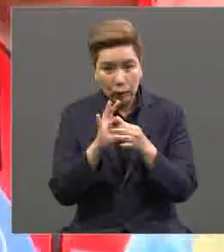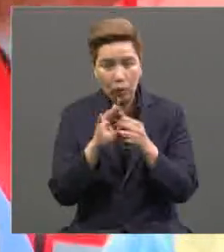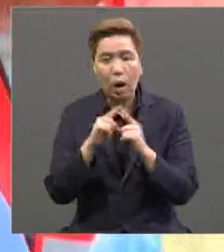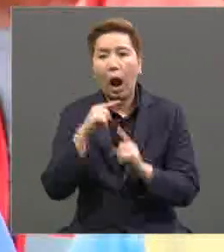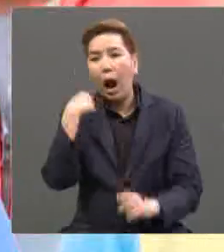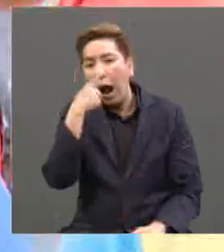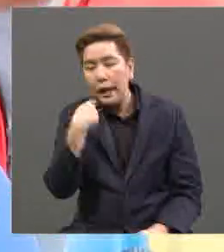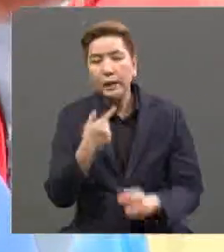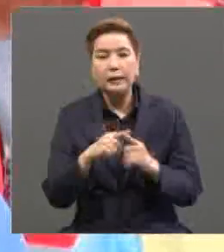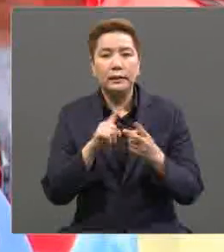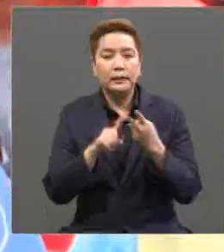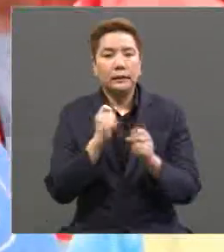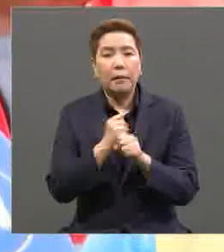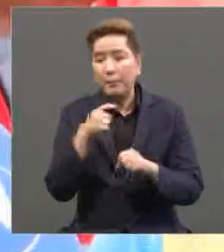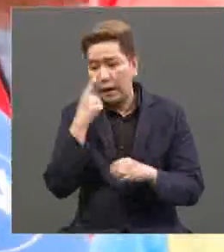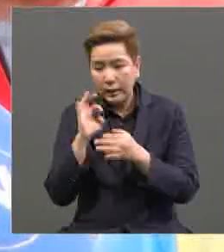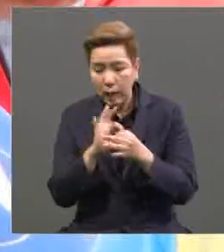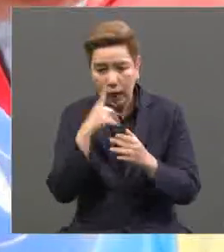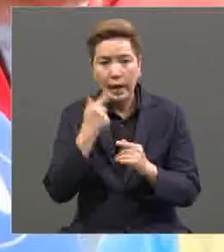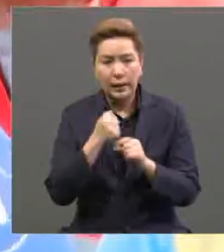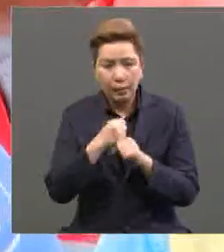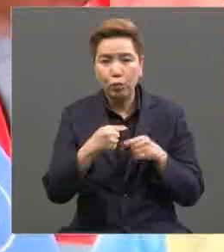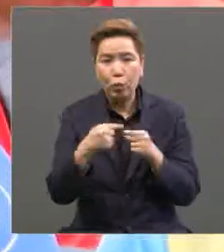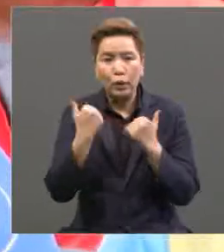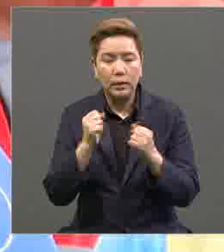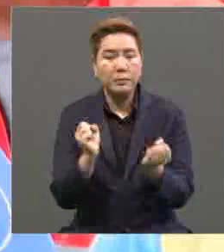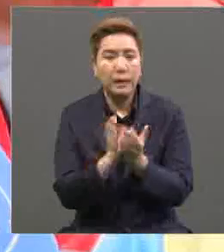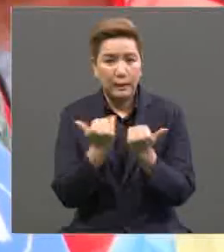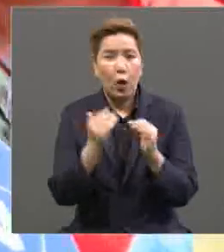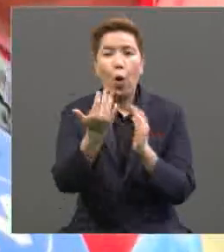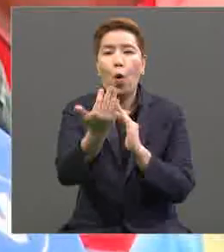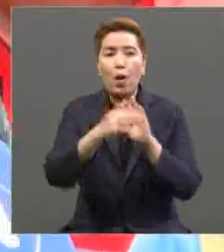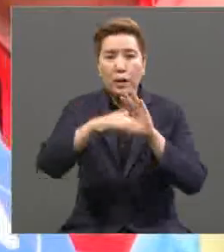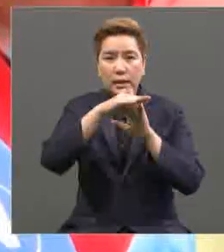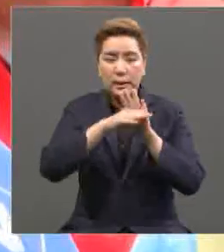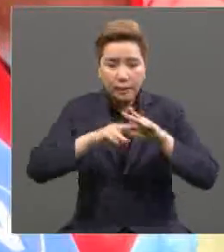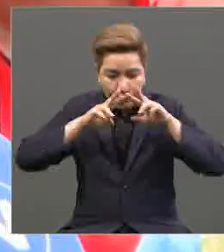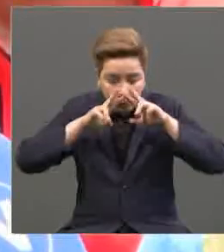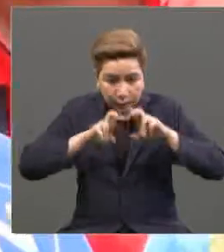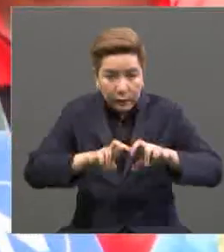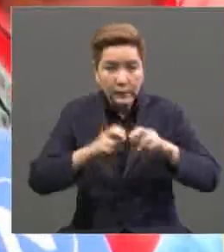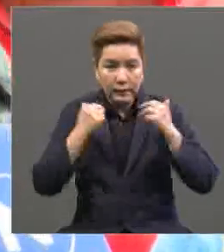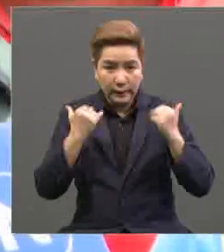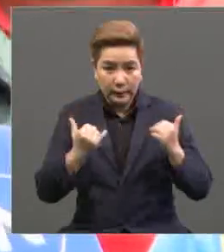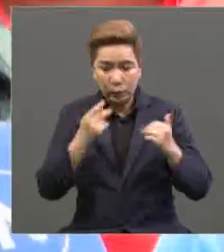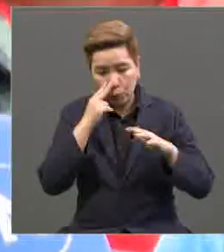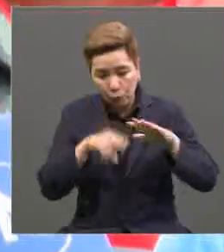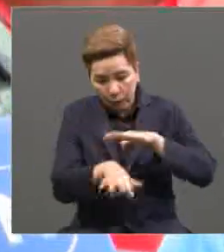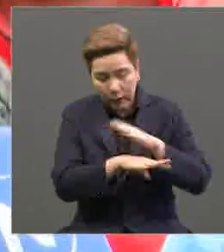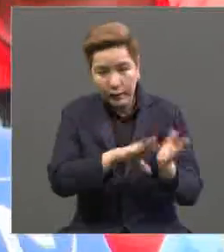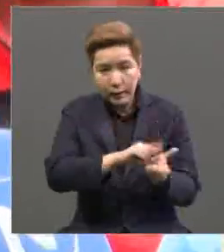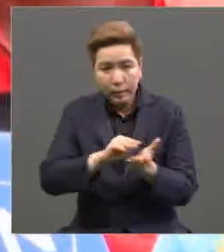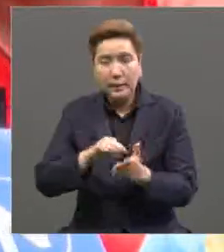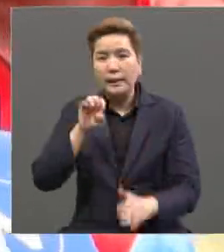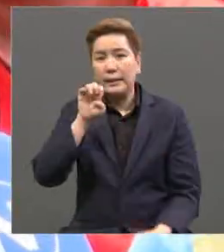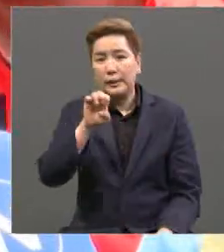ใครนะครับก็จะดำเนินการแต่ทั้งนี้นั้นนะก็ขอให้อยู่ในขั้นตอนของการสืบสวนสอบสวนและก็พิสูจน์หลักฐานรวมถึงชุดอีโอดี